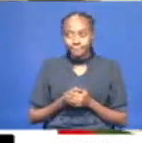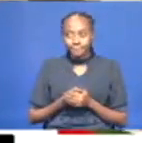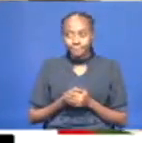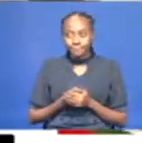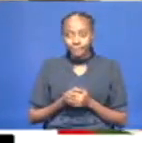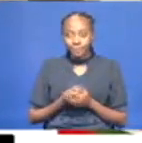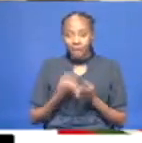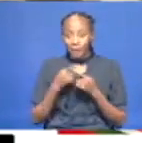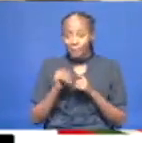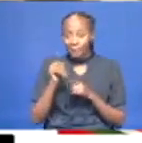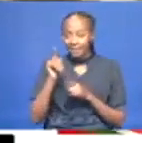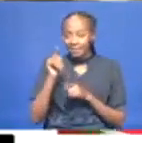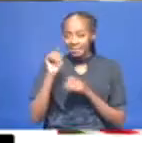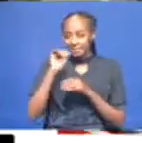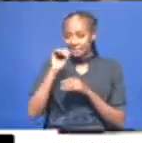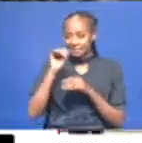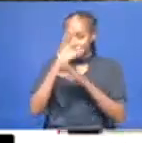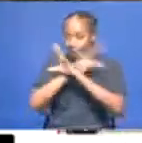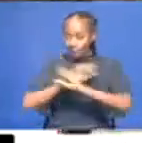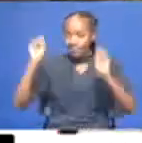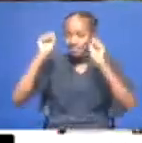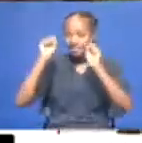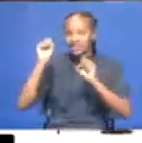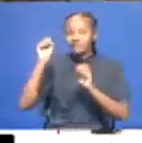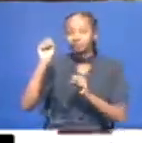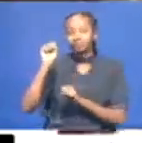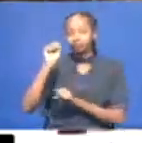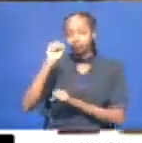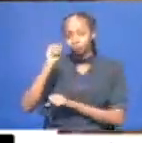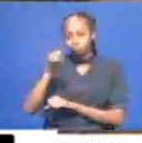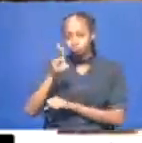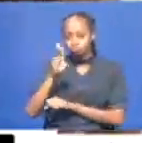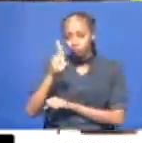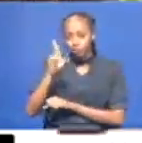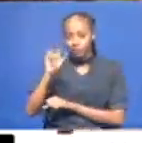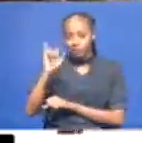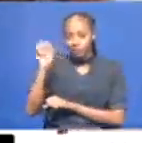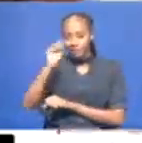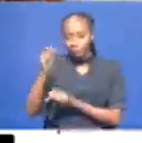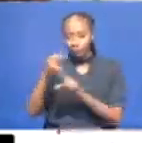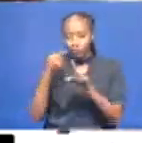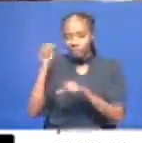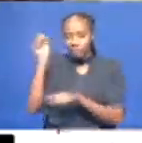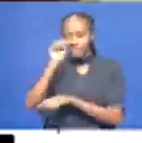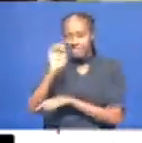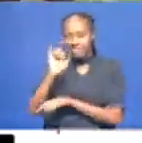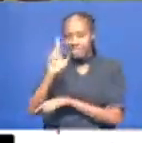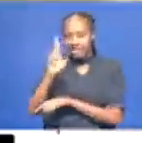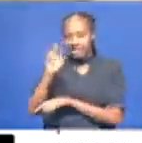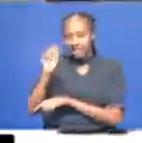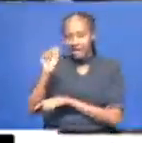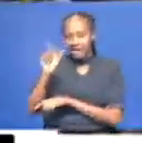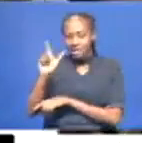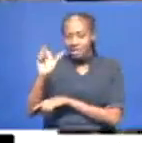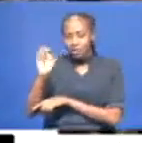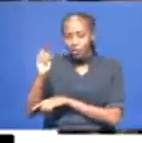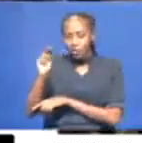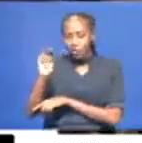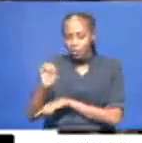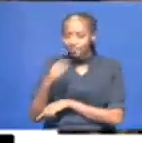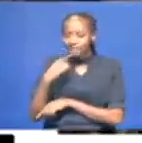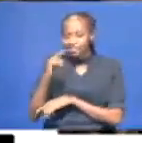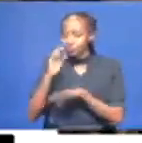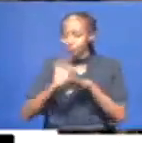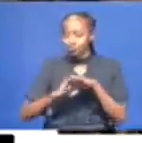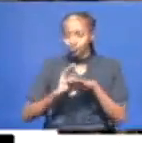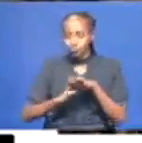ambapo Rais Julius Maada Bio wa Sierra Leone alisifu wanajeshi wa Kenya kwa amani na uthabiti ulioko nchini mwake. People talk